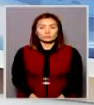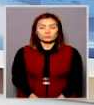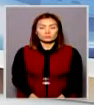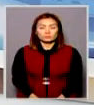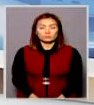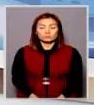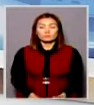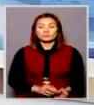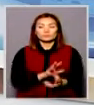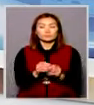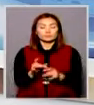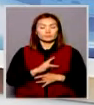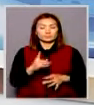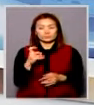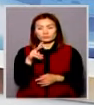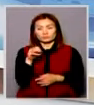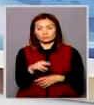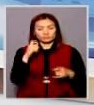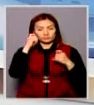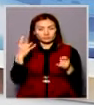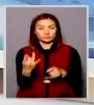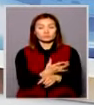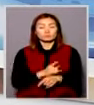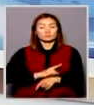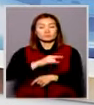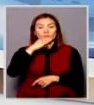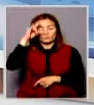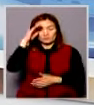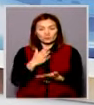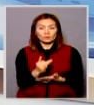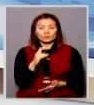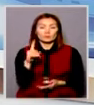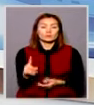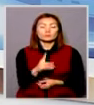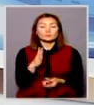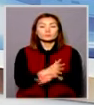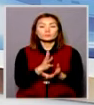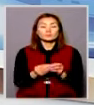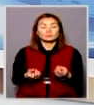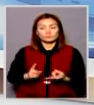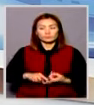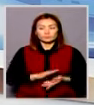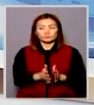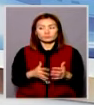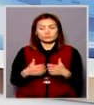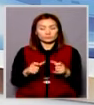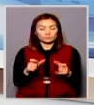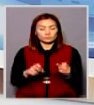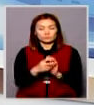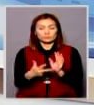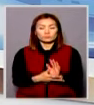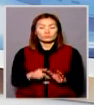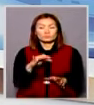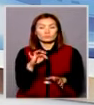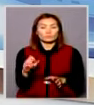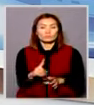в этом году отмечается 100-летний юбилей 1 летчицы из казахстана хэю асдас пановой с этим средней школе номер 18 мяч у